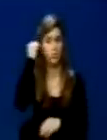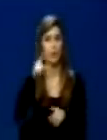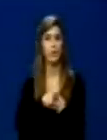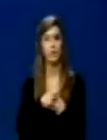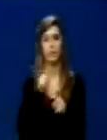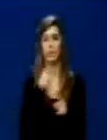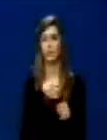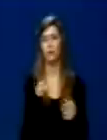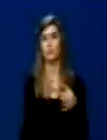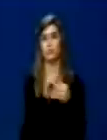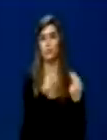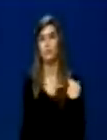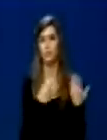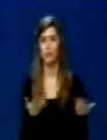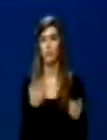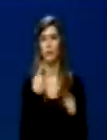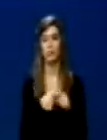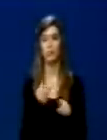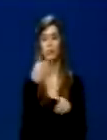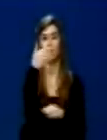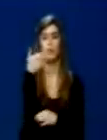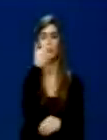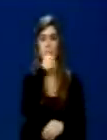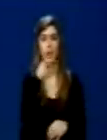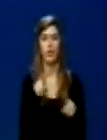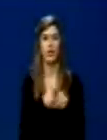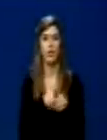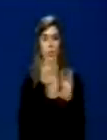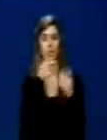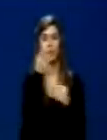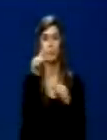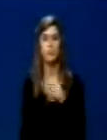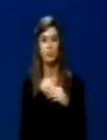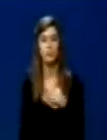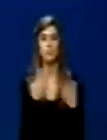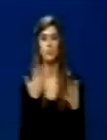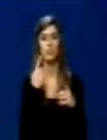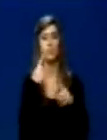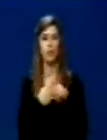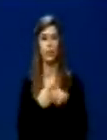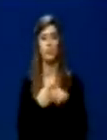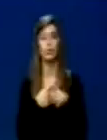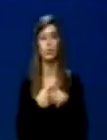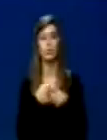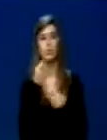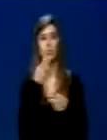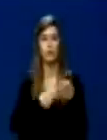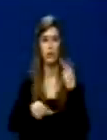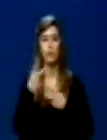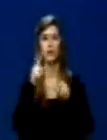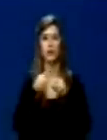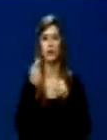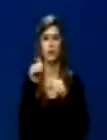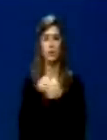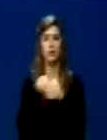prej detyrave primare si agjensi, meqense lidhen edhe fondet e mirëbesimit me deponimin e tyre në